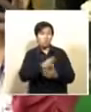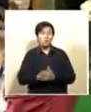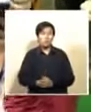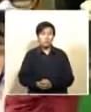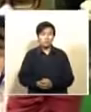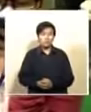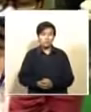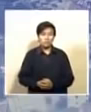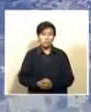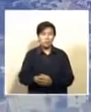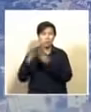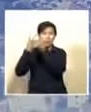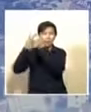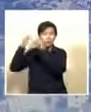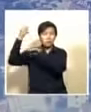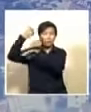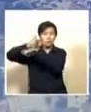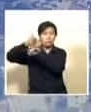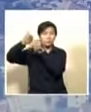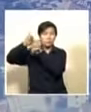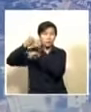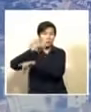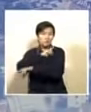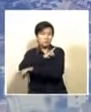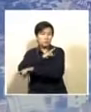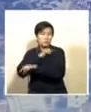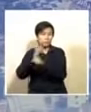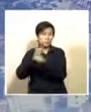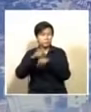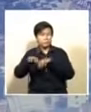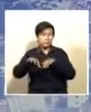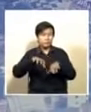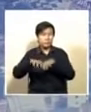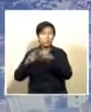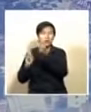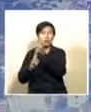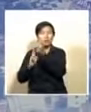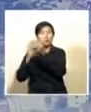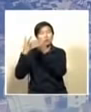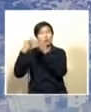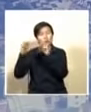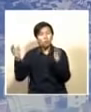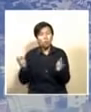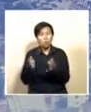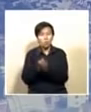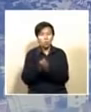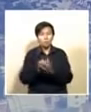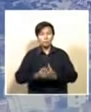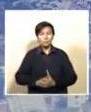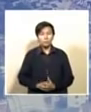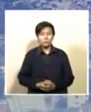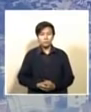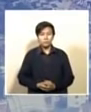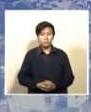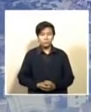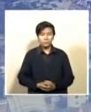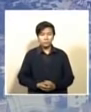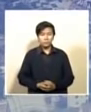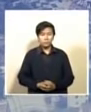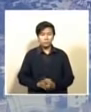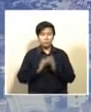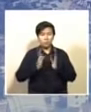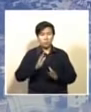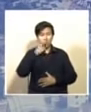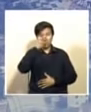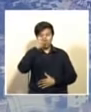ที่การหลีกเลี่ยงไปพื้นที่แออัดและการหลีกเลี่ยงการอยู่ใกล้ชิดอยู่ห่างกันเกิน2เมตรจากการสำรวจสาธาร